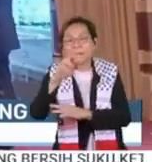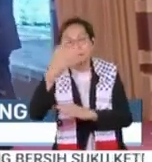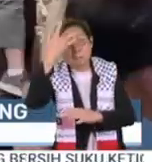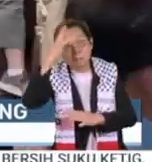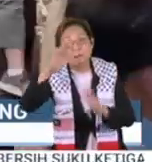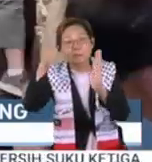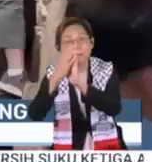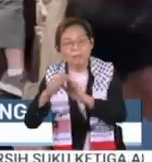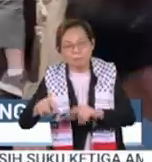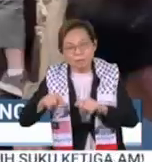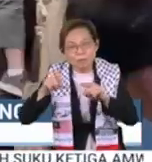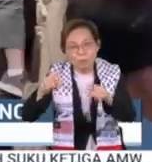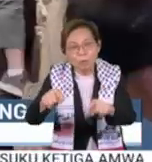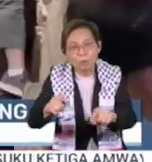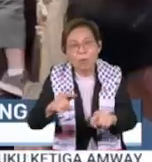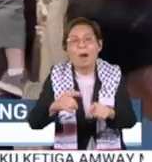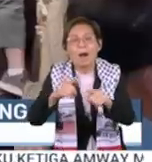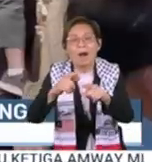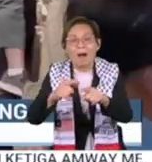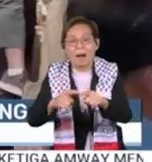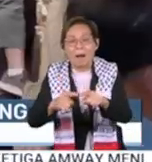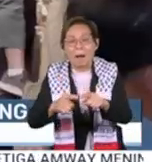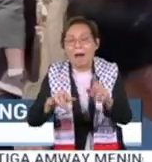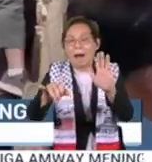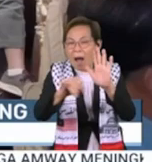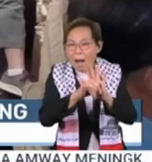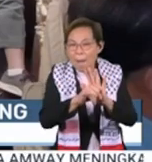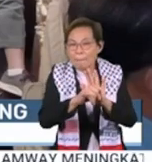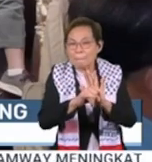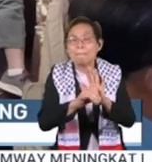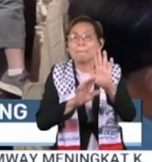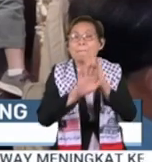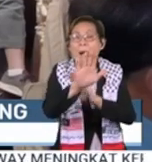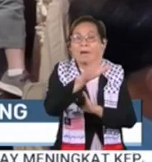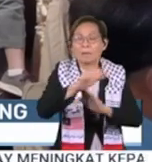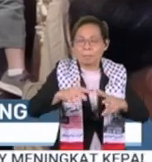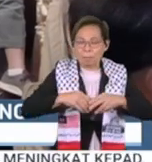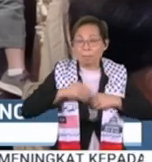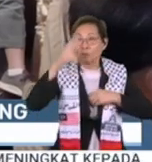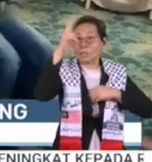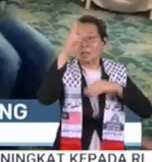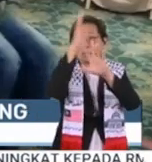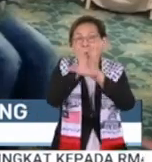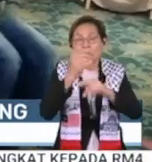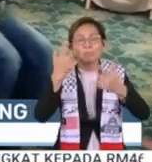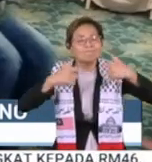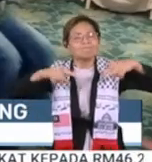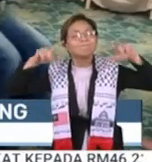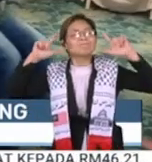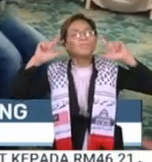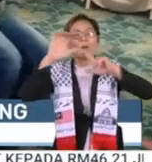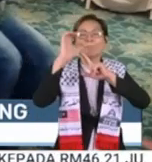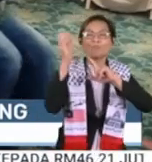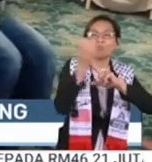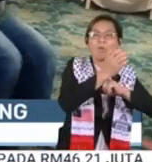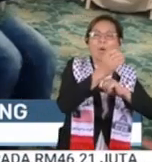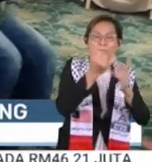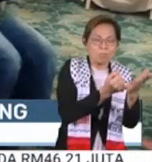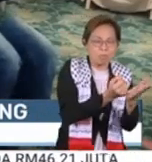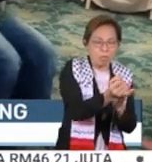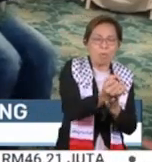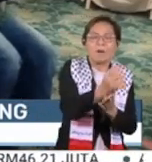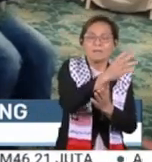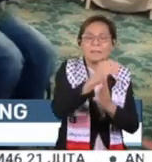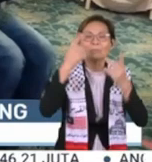sinonim dengan integriti Citra Malaysia Madani, juga menyambut seruan Kerajaan Sarawak dalam memartabatkan budaya berintegriti